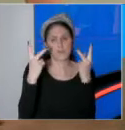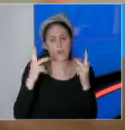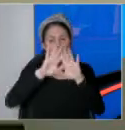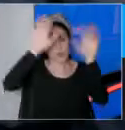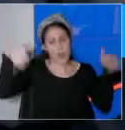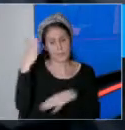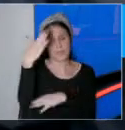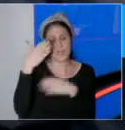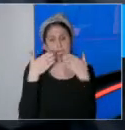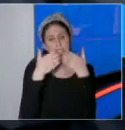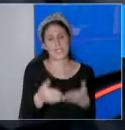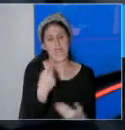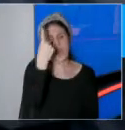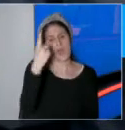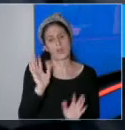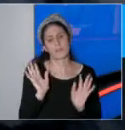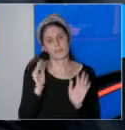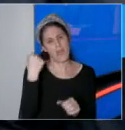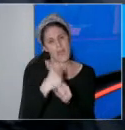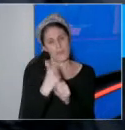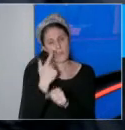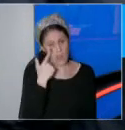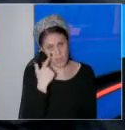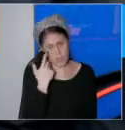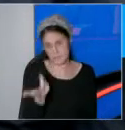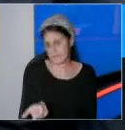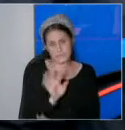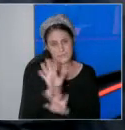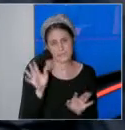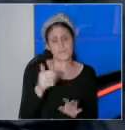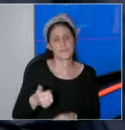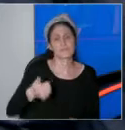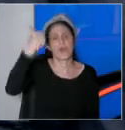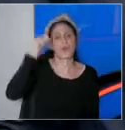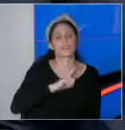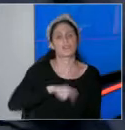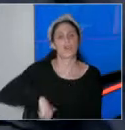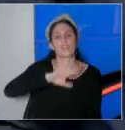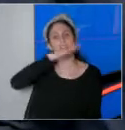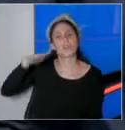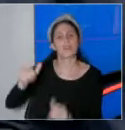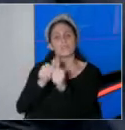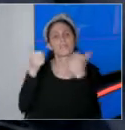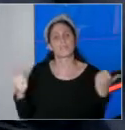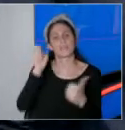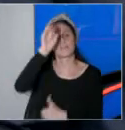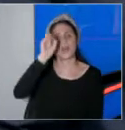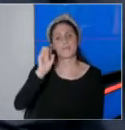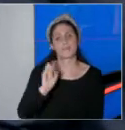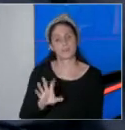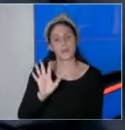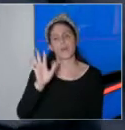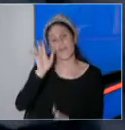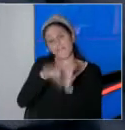אחת. זה עבודה בעיניים. כן. רן קוניק, ראש עיריית גבעתיים, שנפרדת מהרמזור, לפחות